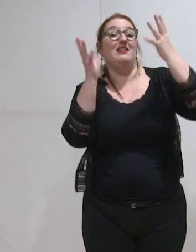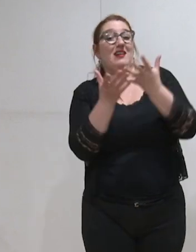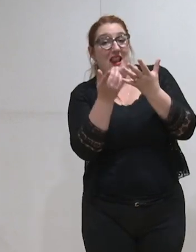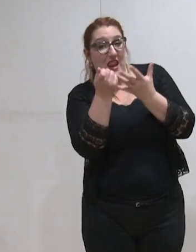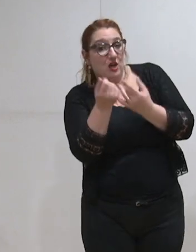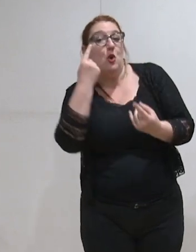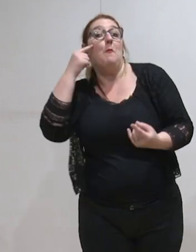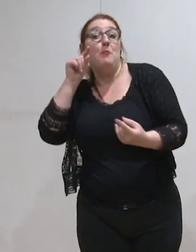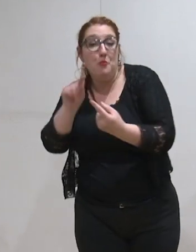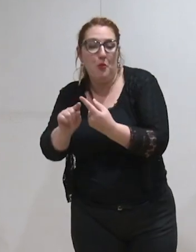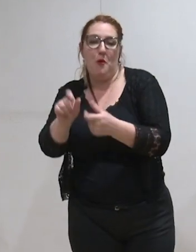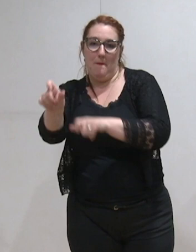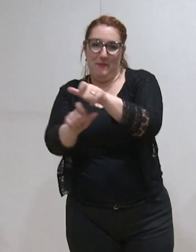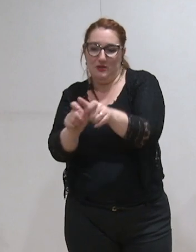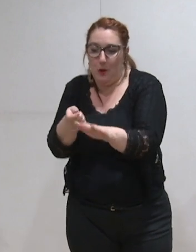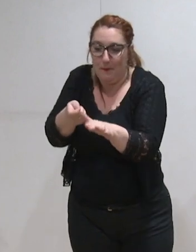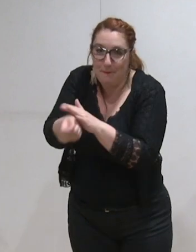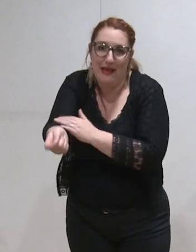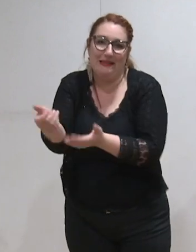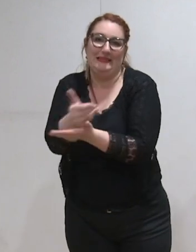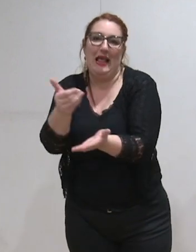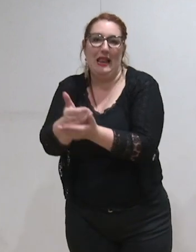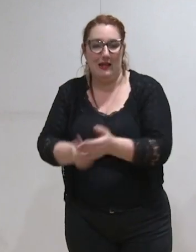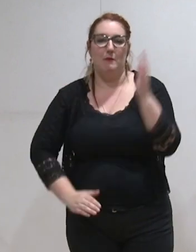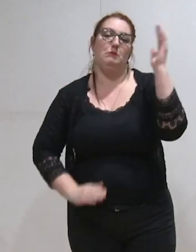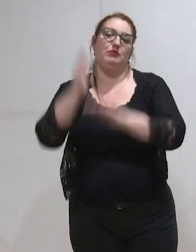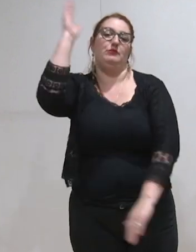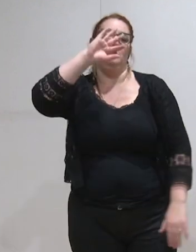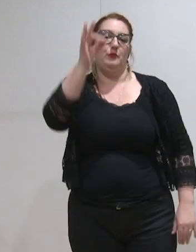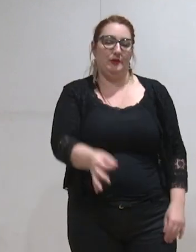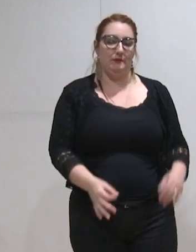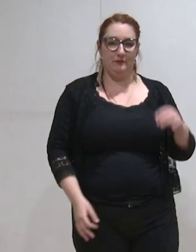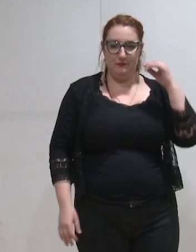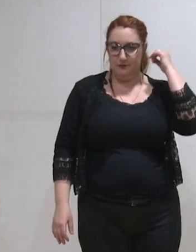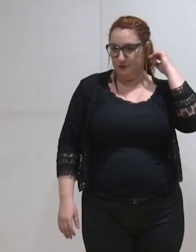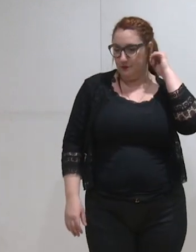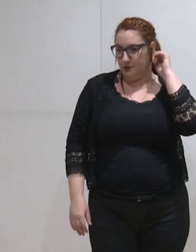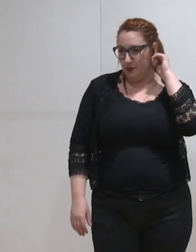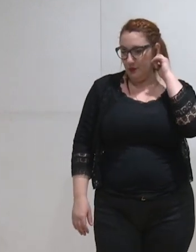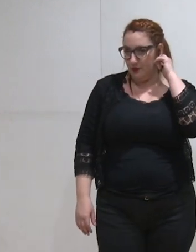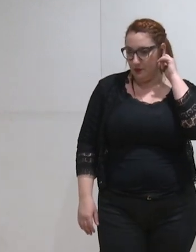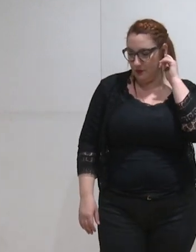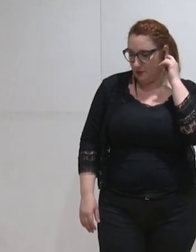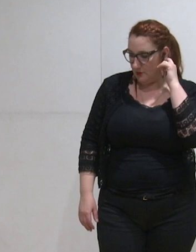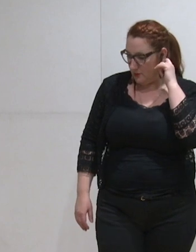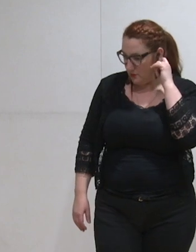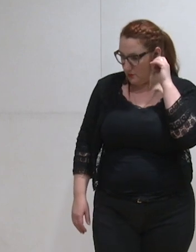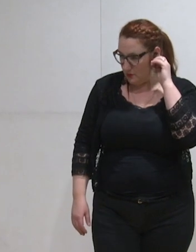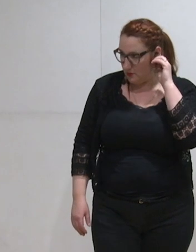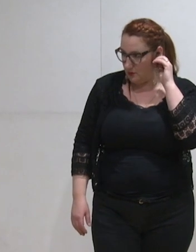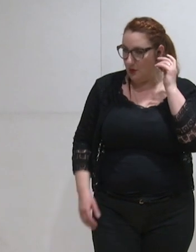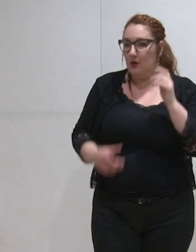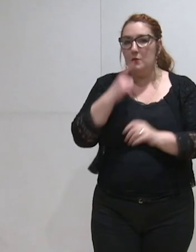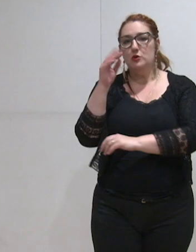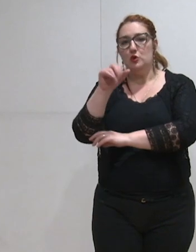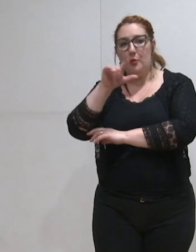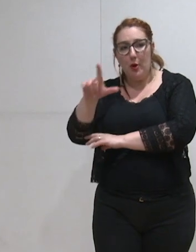la rémunération des personnes qui travaillent à Alpexpo et Monsieur bre oui monsieur le Maire